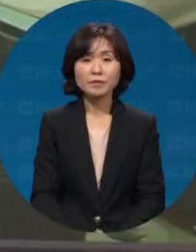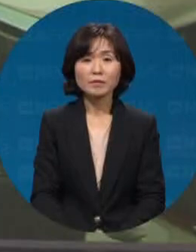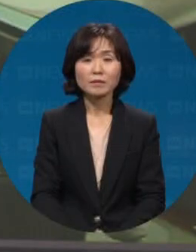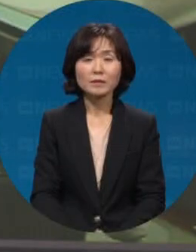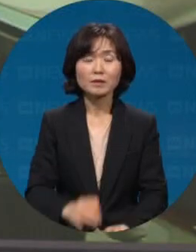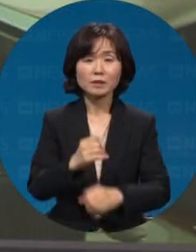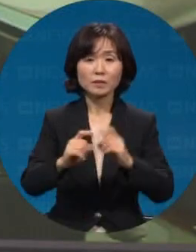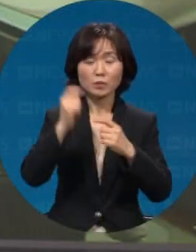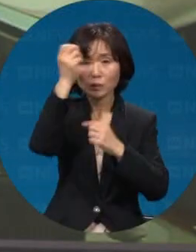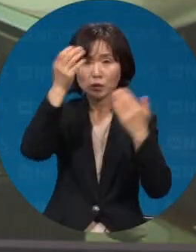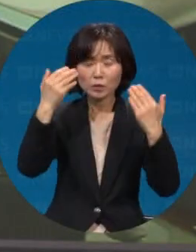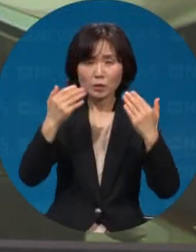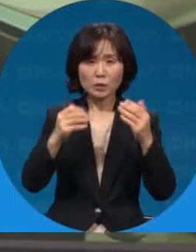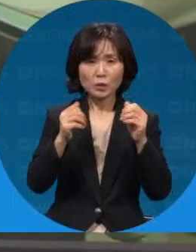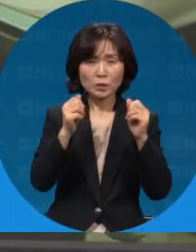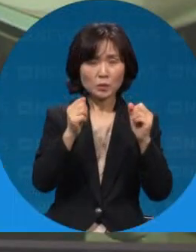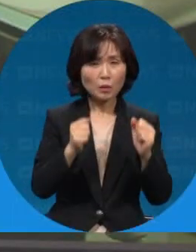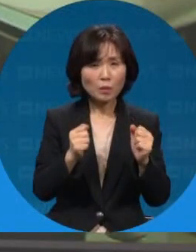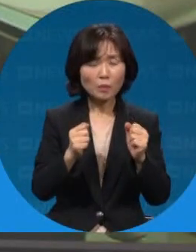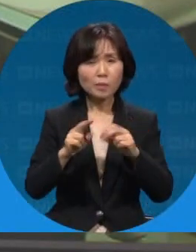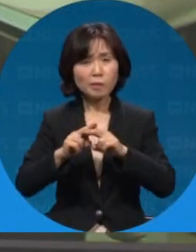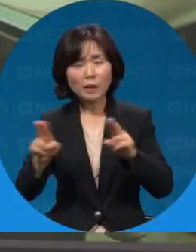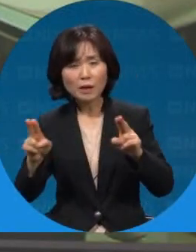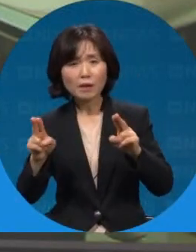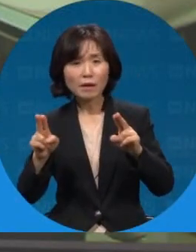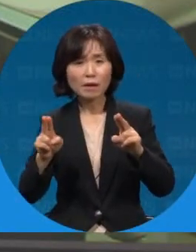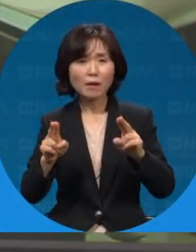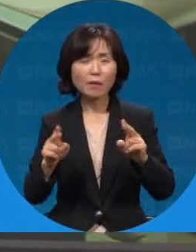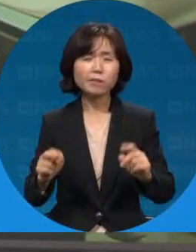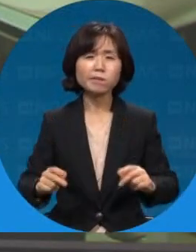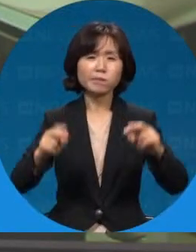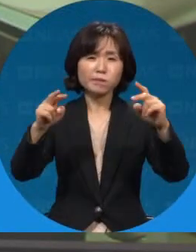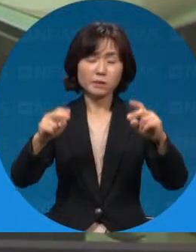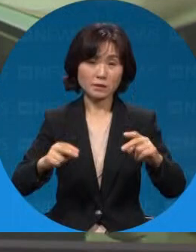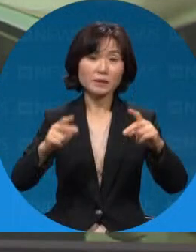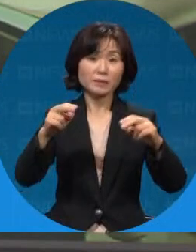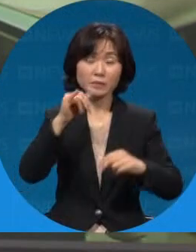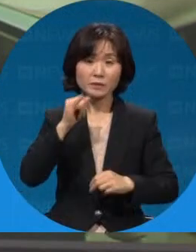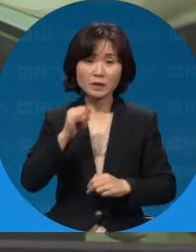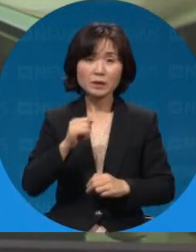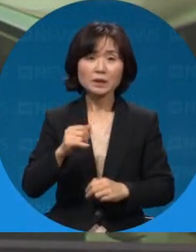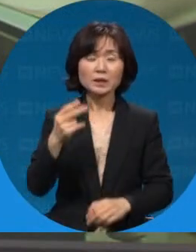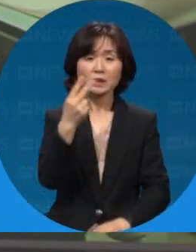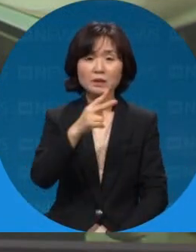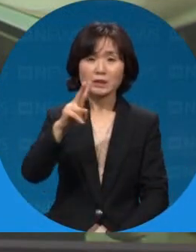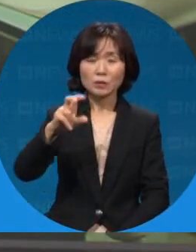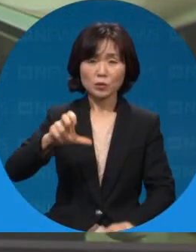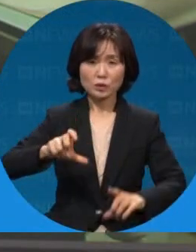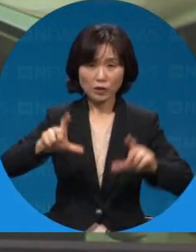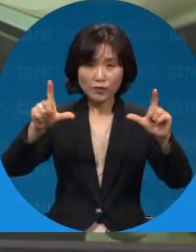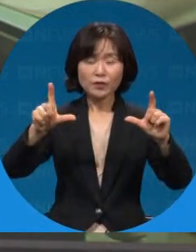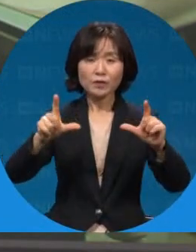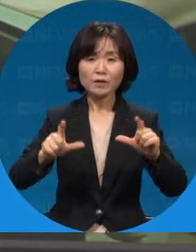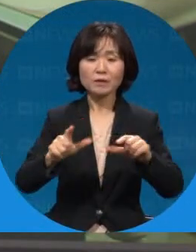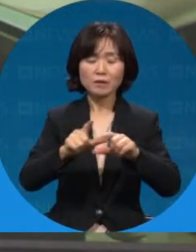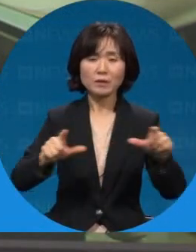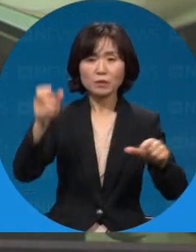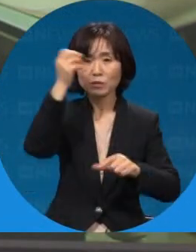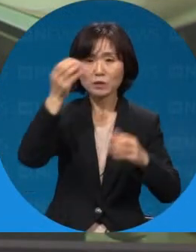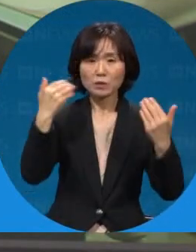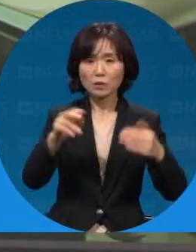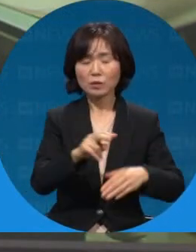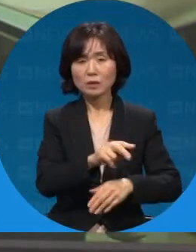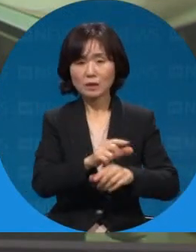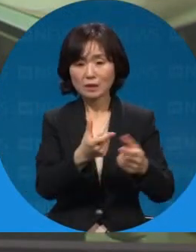4 자사고 존폐 논란이 뜨겁게 달아오르고 있습니다 자석 오는 2025년 1관 일반고로 일괄